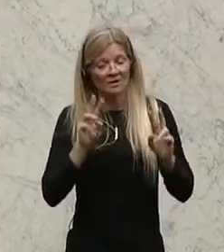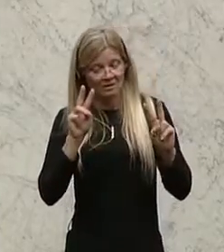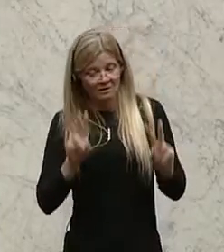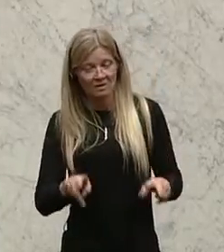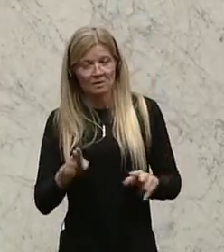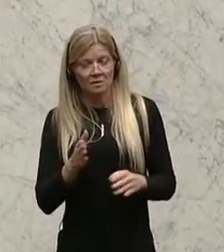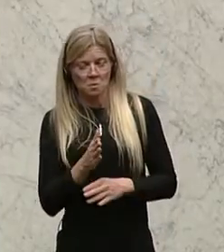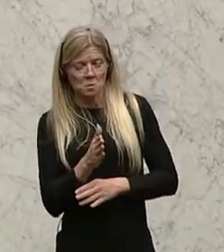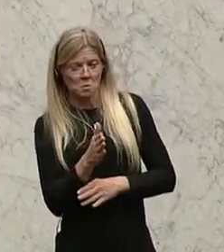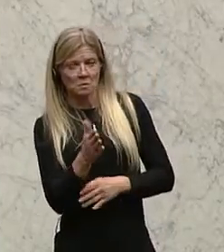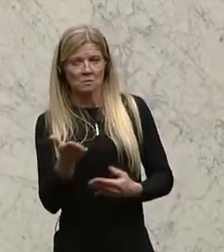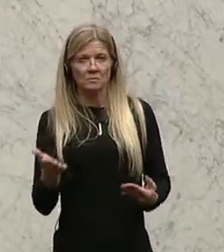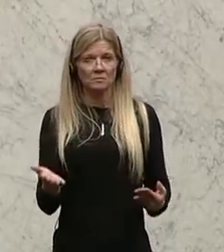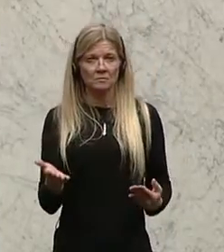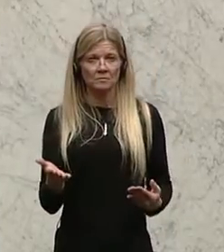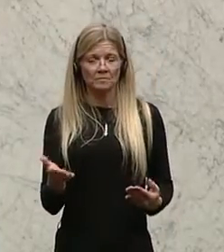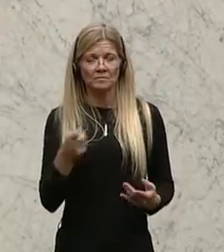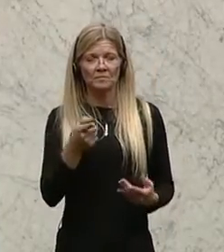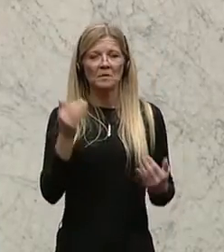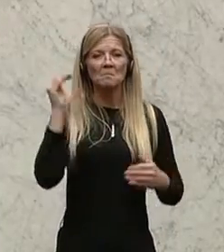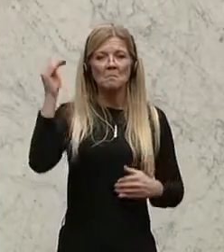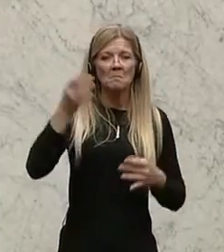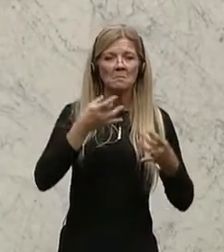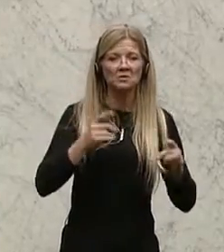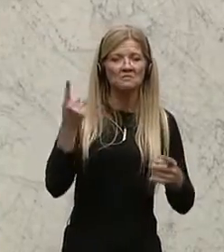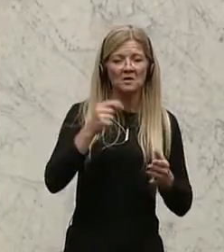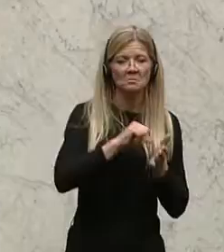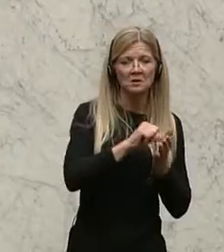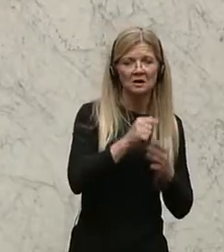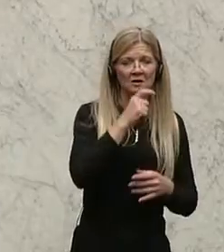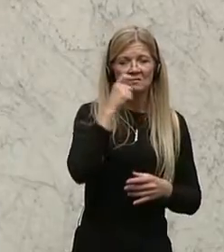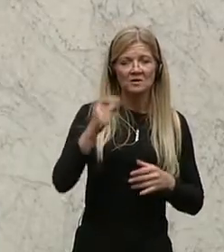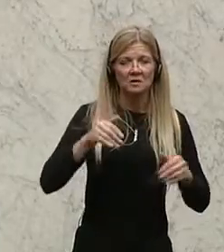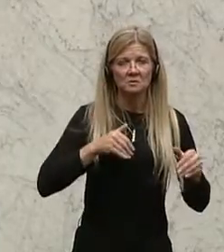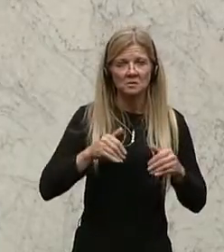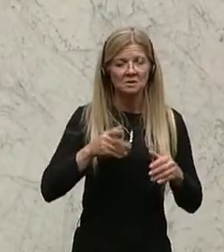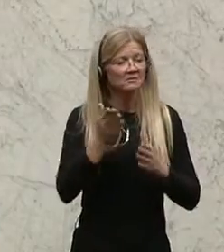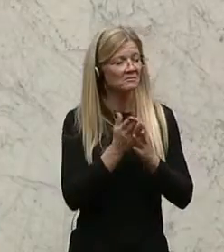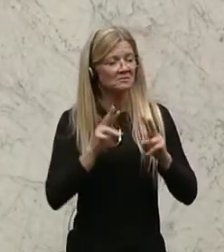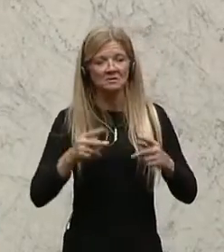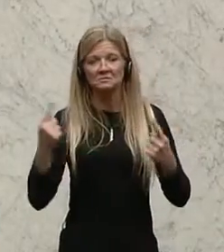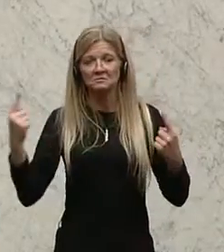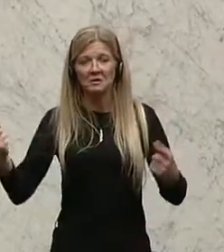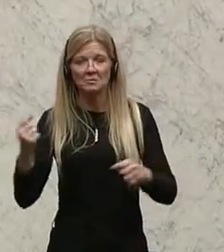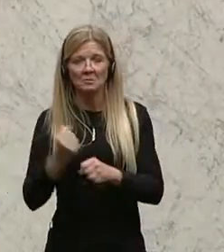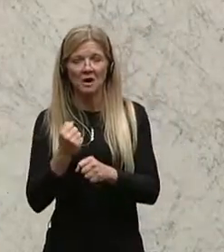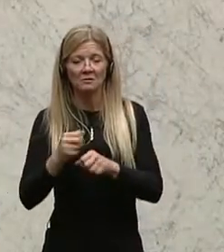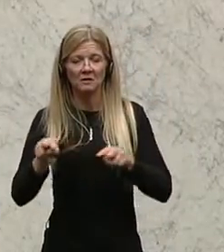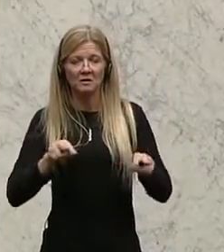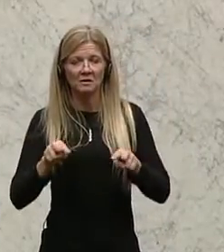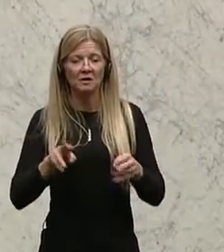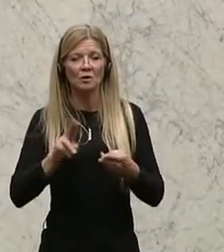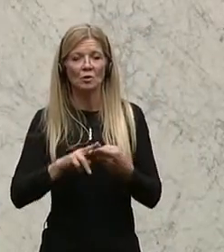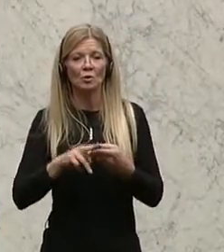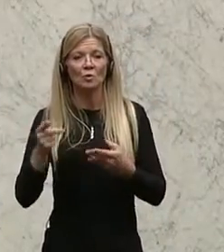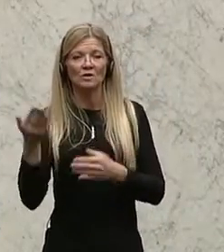Beamtengehälter, die Beamtenpensionen zahlt das Finanzministerium, das Dienstrecht machen Sie und die Gehälter zahlt das jeweilige Ministerium, bei dem diese Beamten